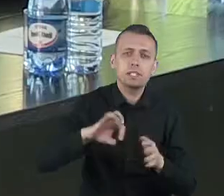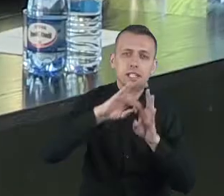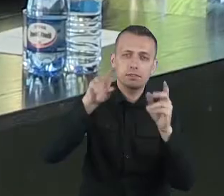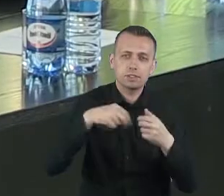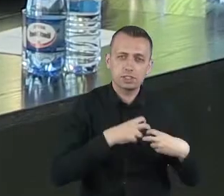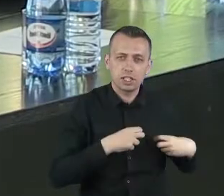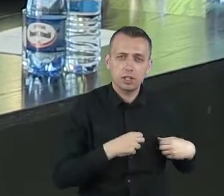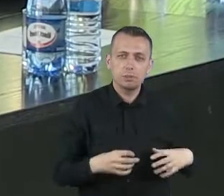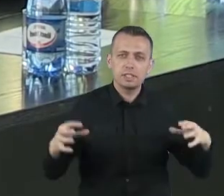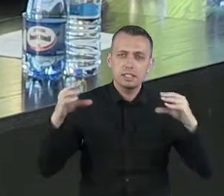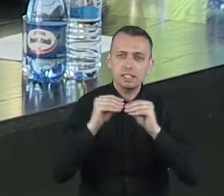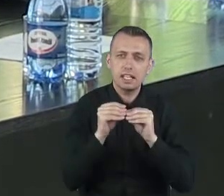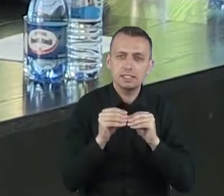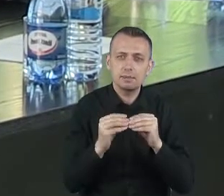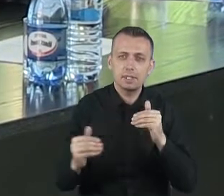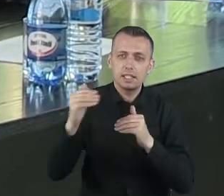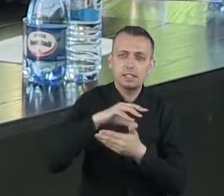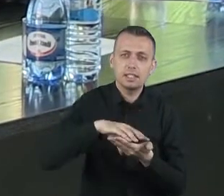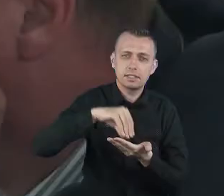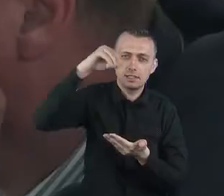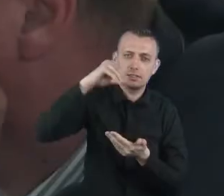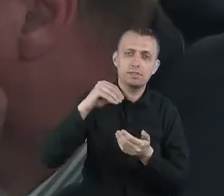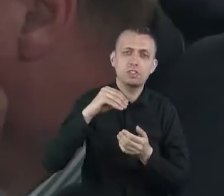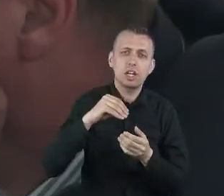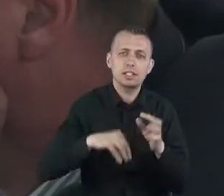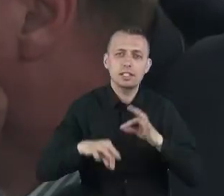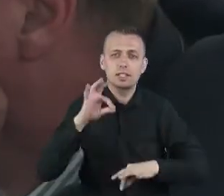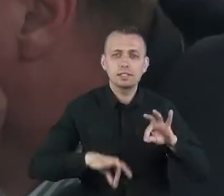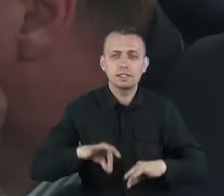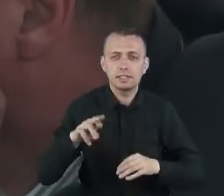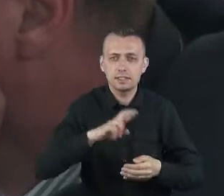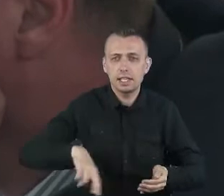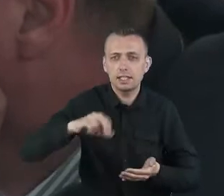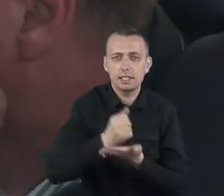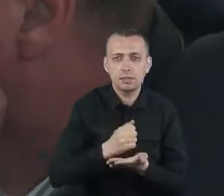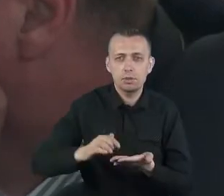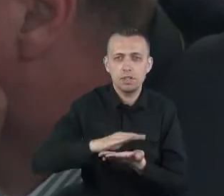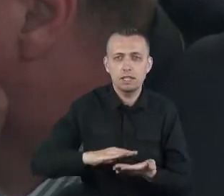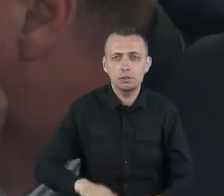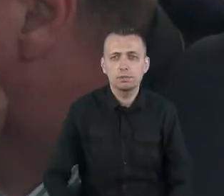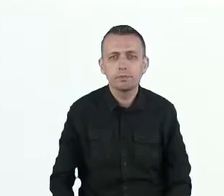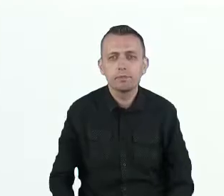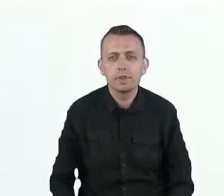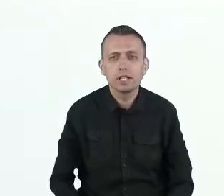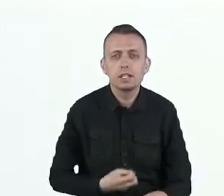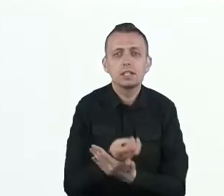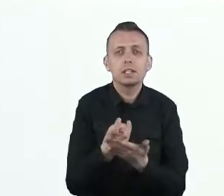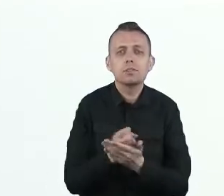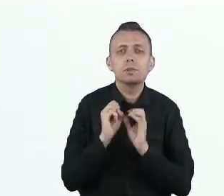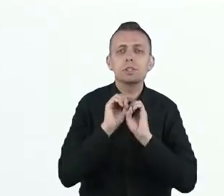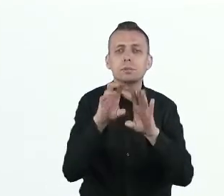posiedzeniu wszystkich komisji albo na nadzwyczajnej sesji Rady Powiatu. Dla Wiadomości Dnia, Radosław Wąs. W